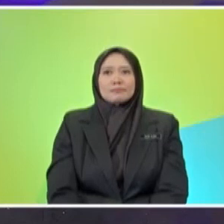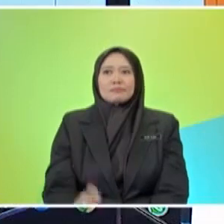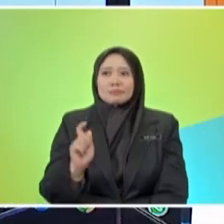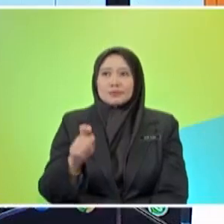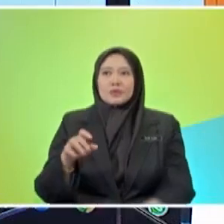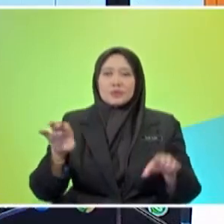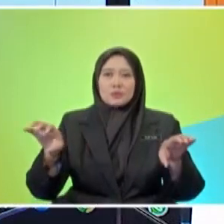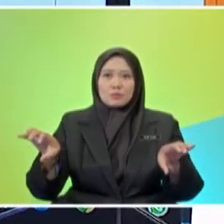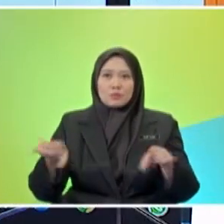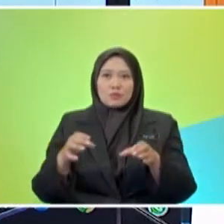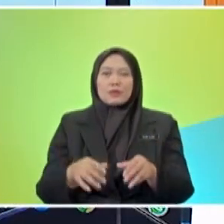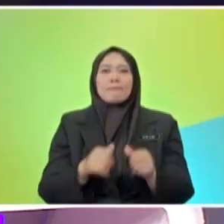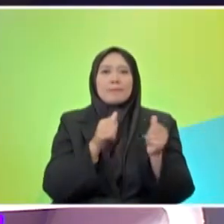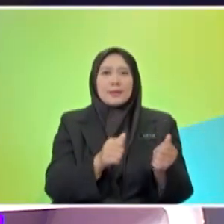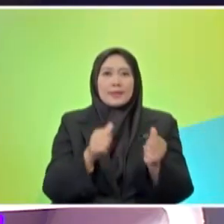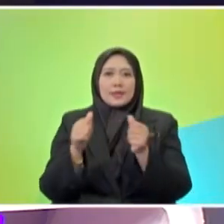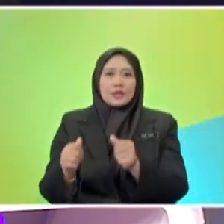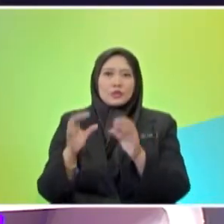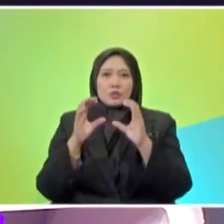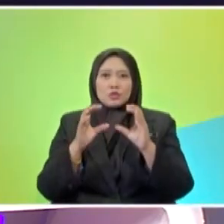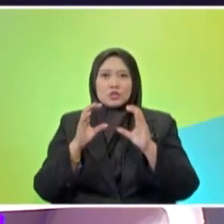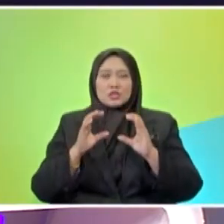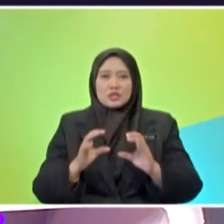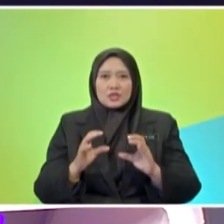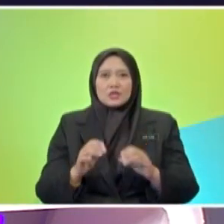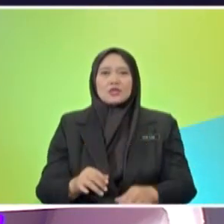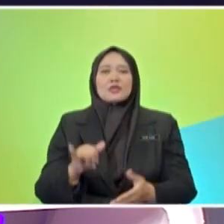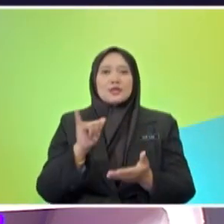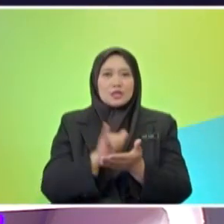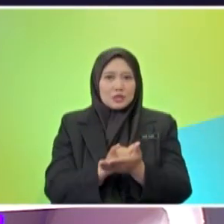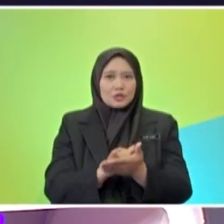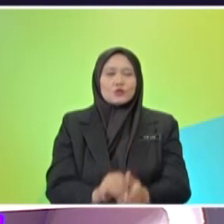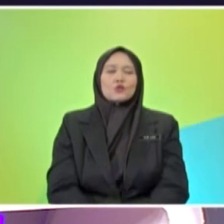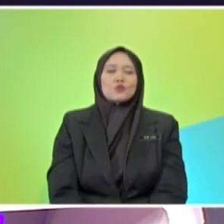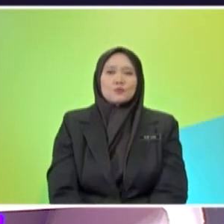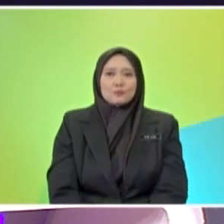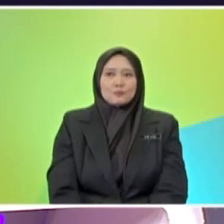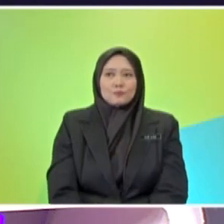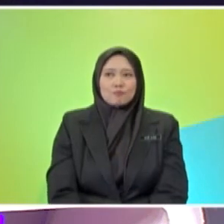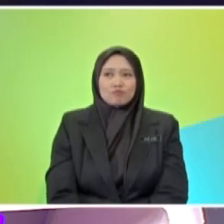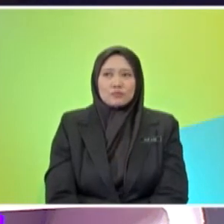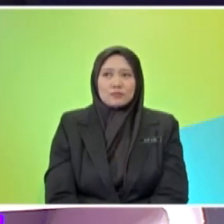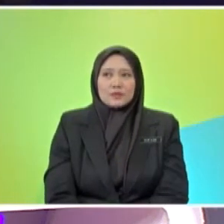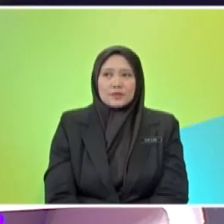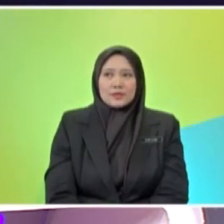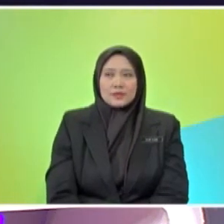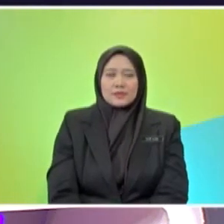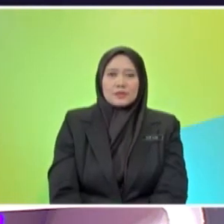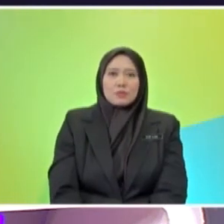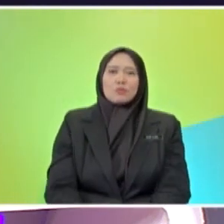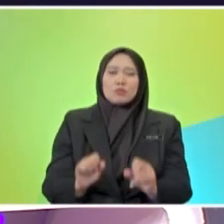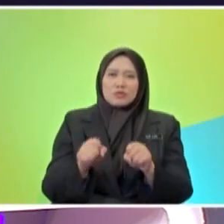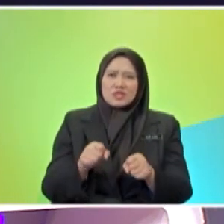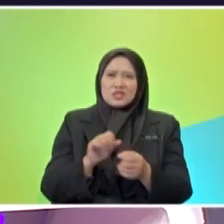bila dah bina pengatur caraan tersebut, Ifan kena uji sendiri. Kena uji. Pengatur caraan tersebut terhadap projek Ifan sama ada dia